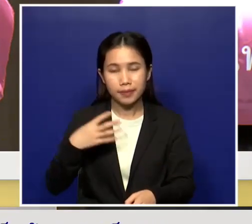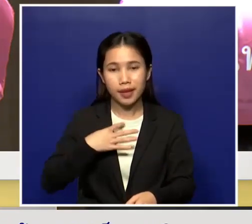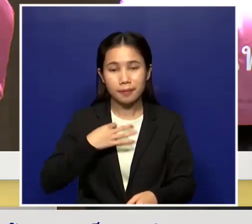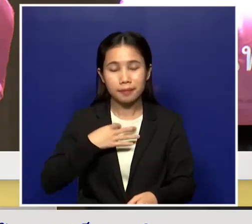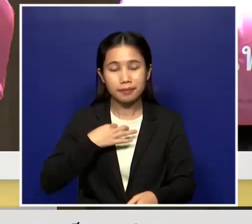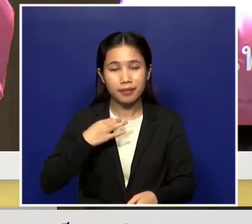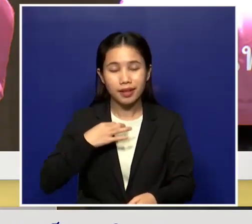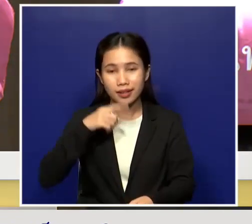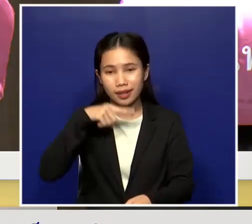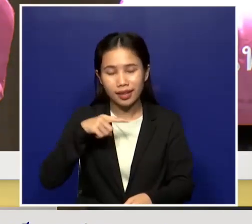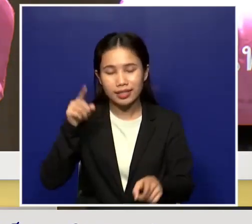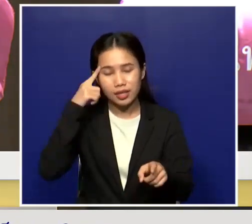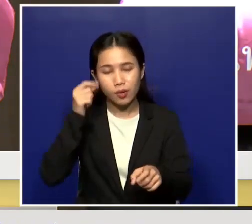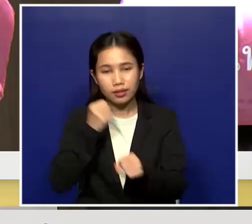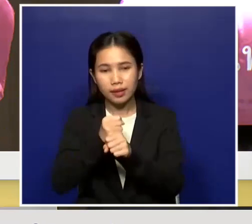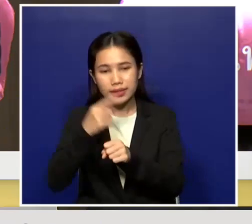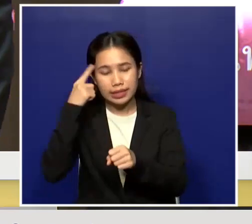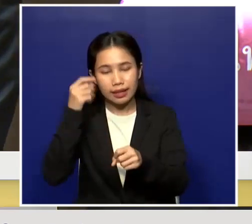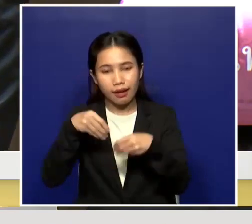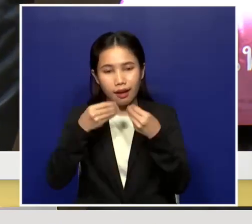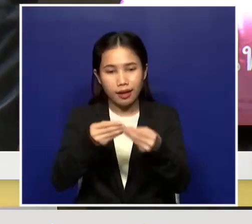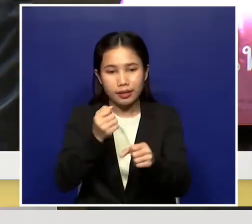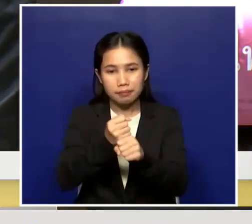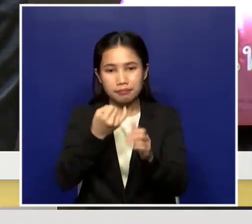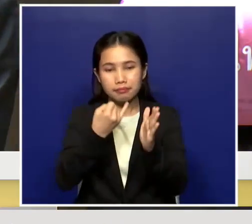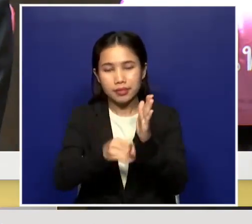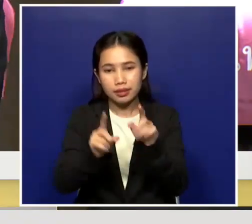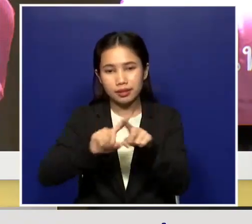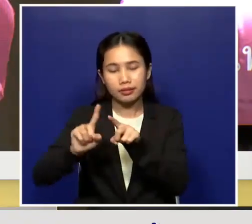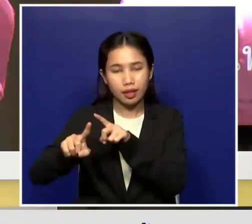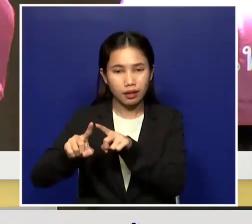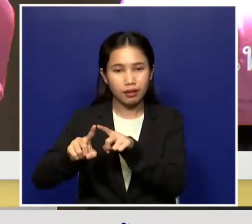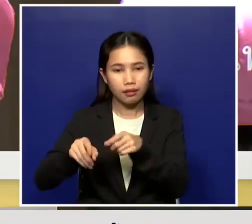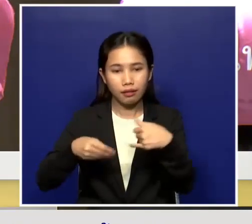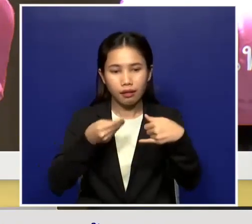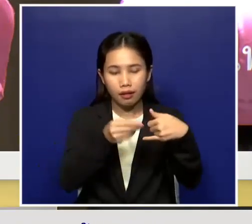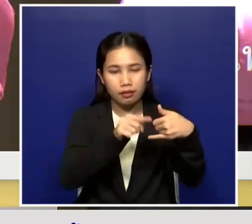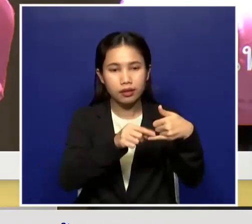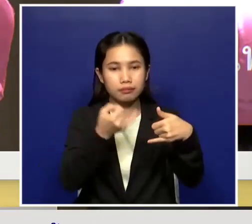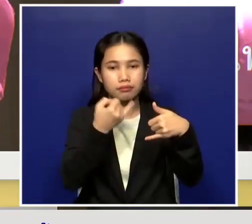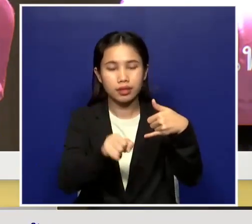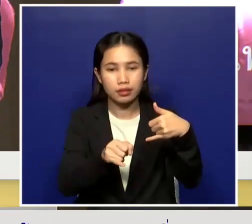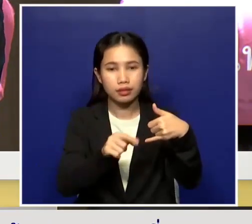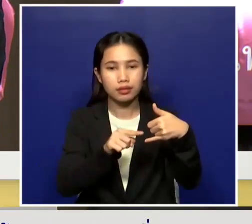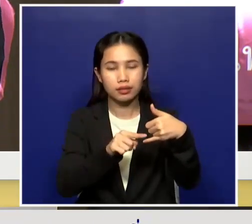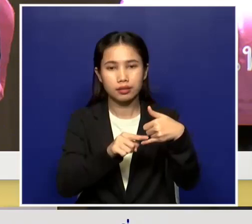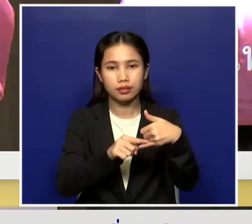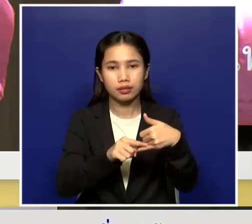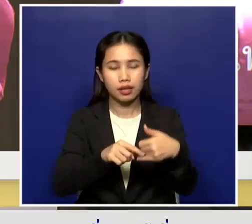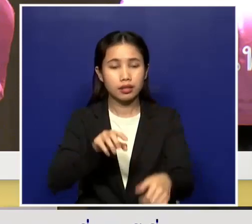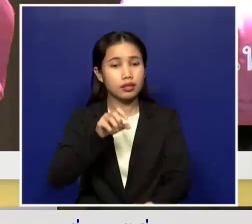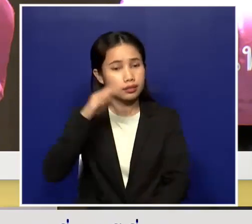ไล่ล่าตั้งข้อกล่าวหาว่าเป็นคอมมิวนิสต์จากนายทหารจากส